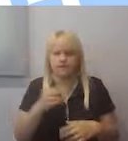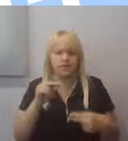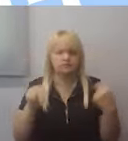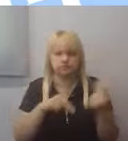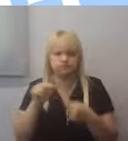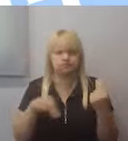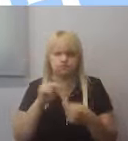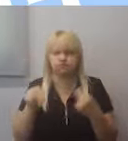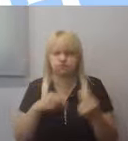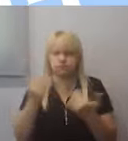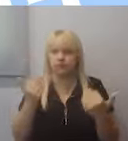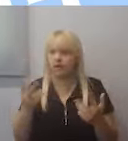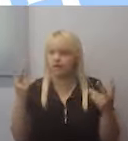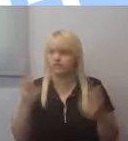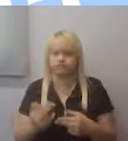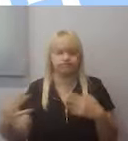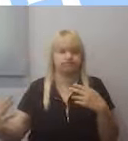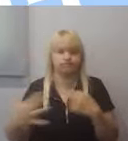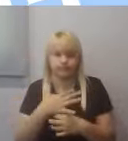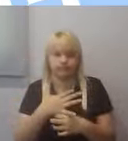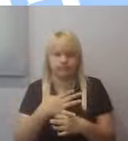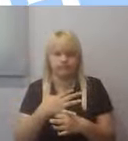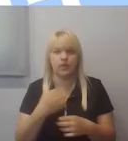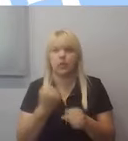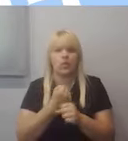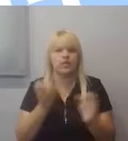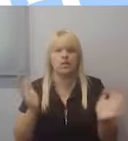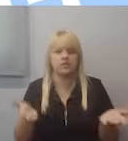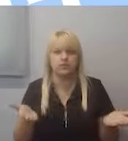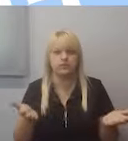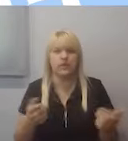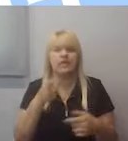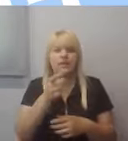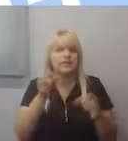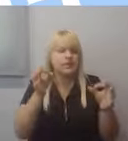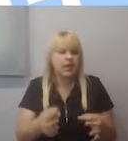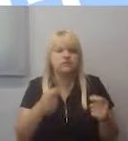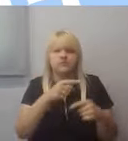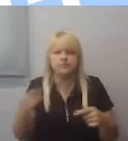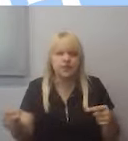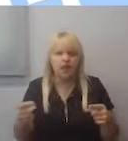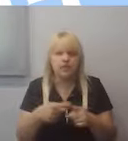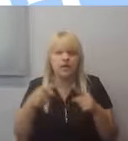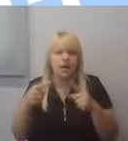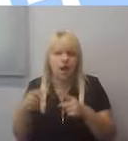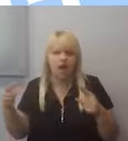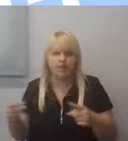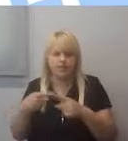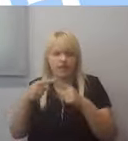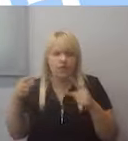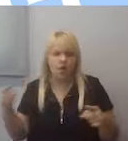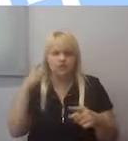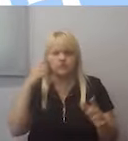runājam un tieši tādās kategorijās ir jādomā par šo x stundu ka tas nav kaut kas tāls